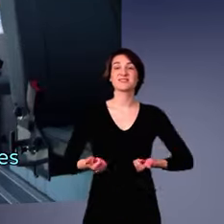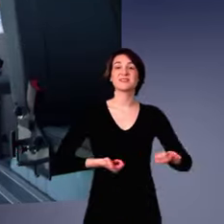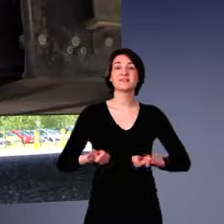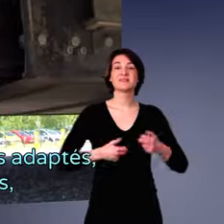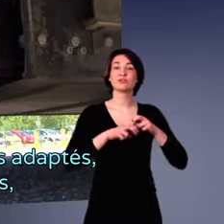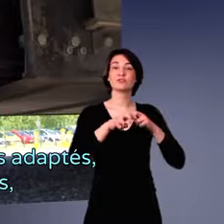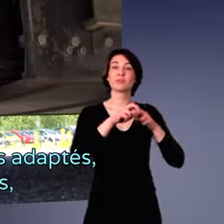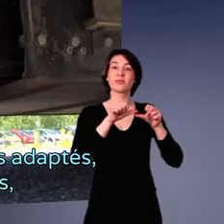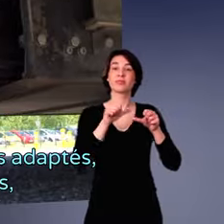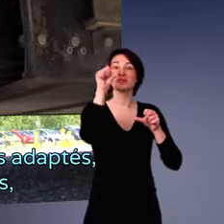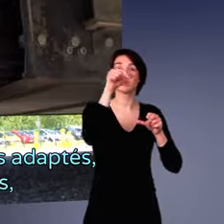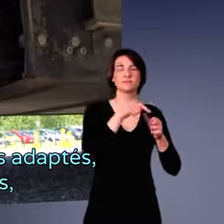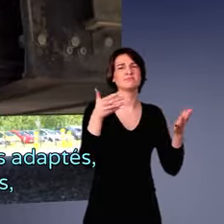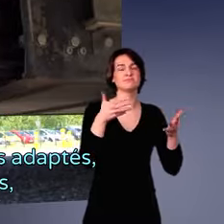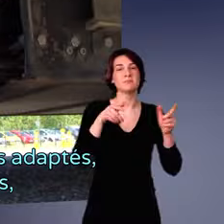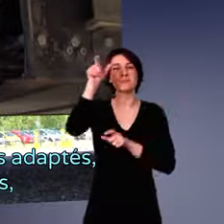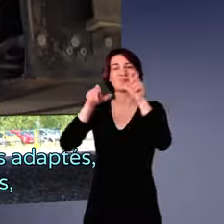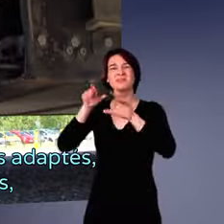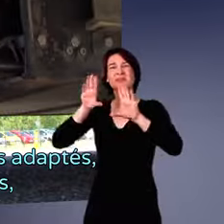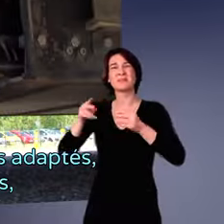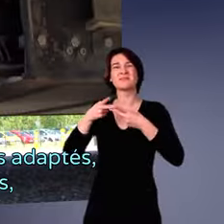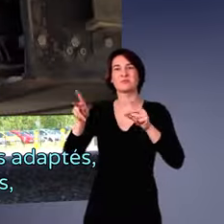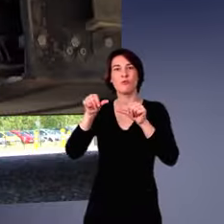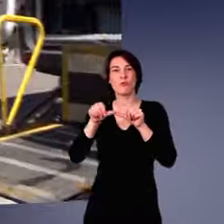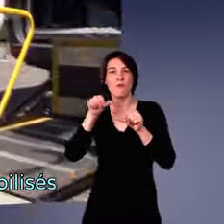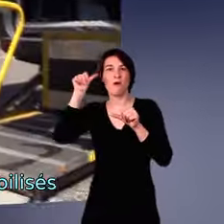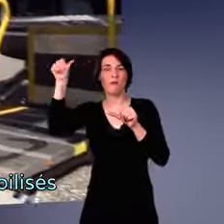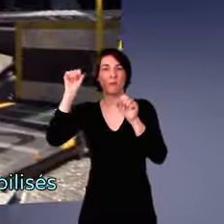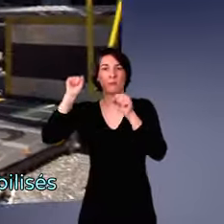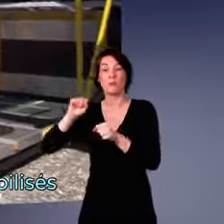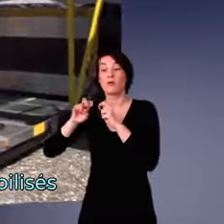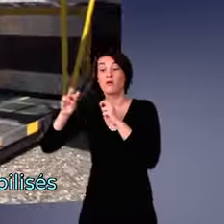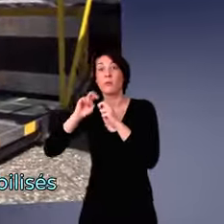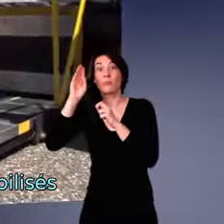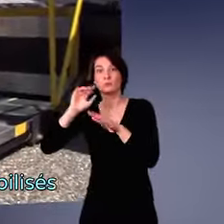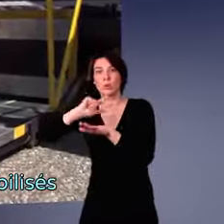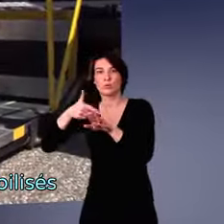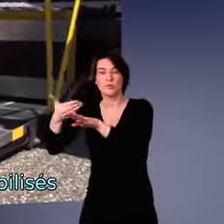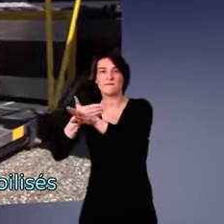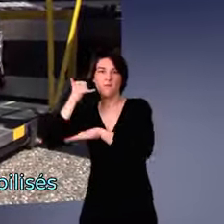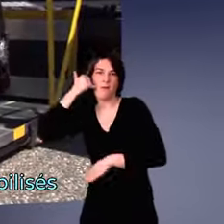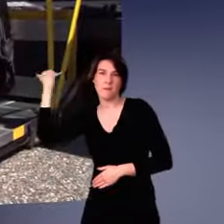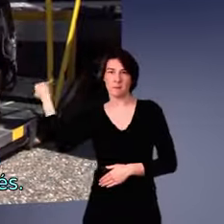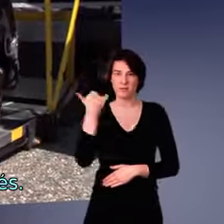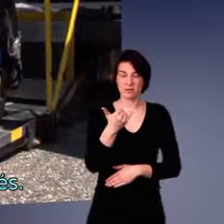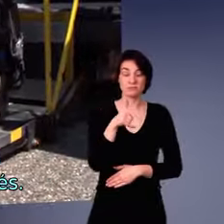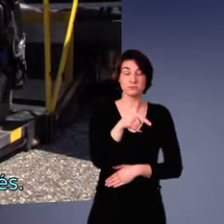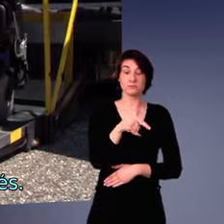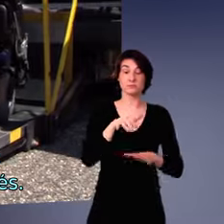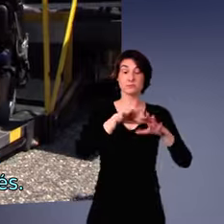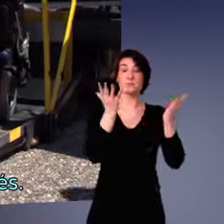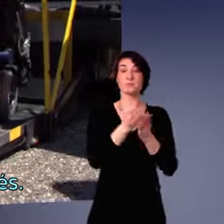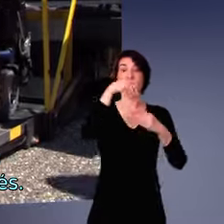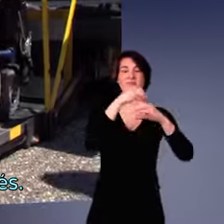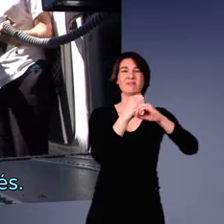les plus éloignées compte désormais des véhicules ad entièrement modula avec des conducteurs sensibilisés à l'accueil des